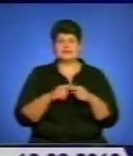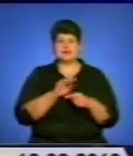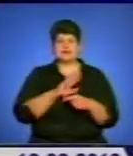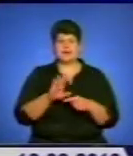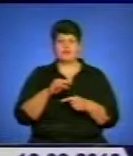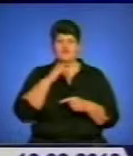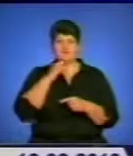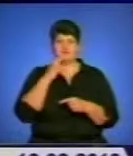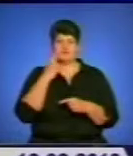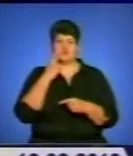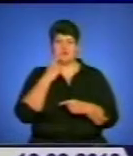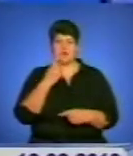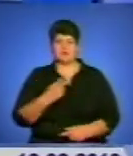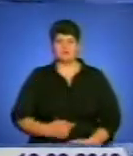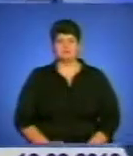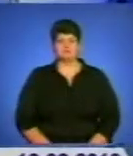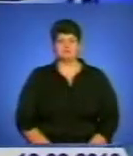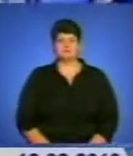паління.